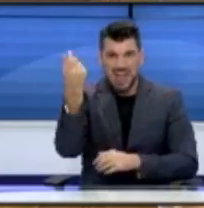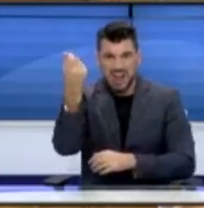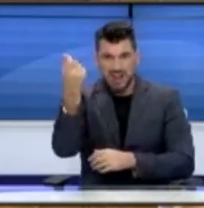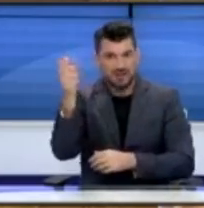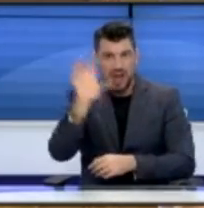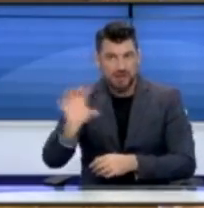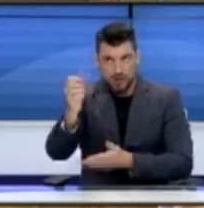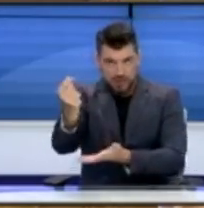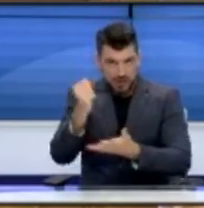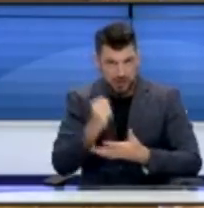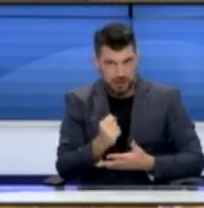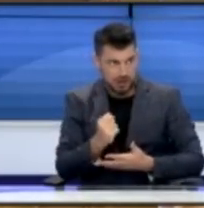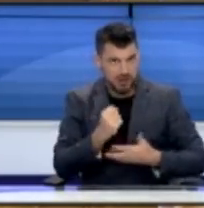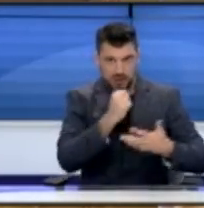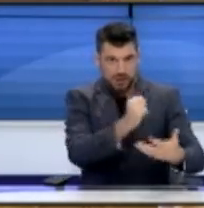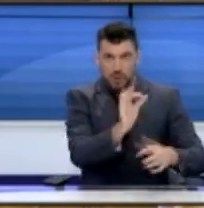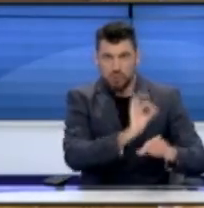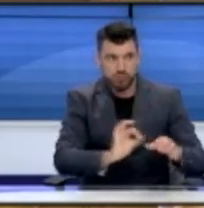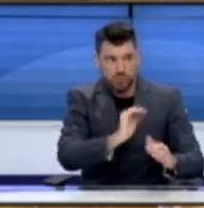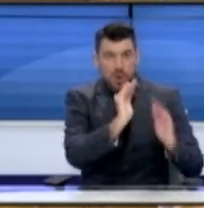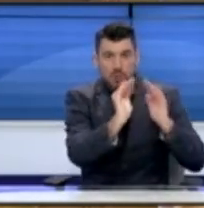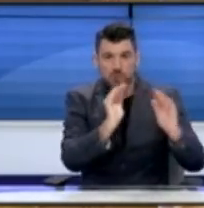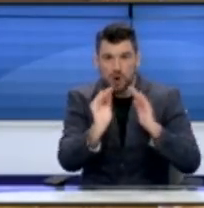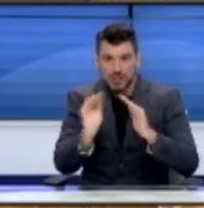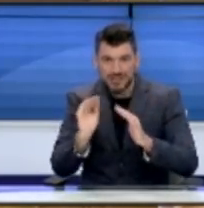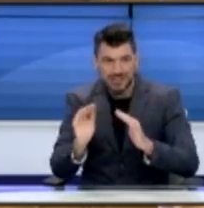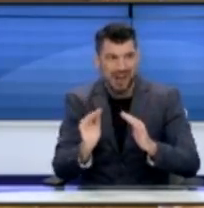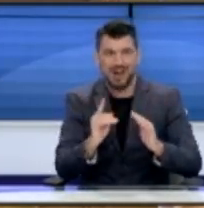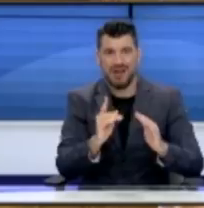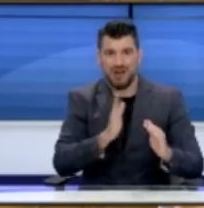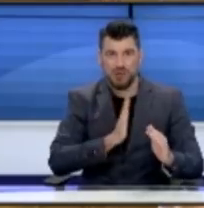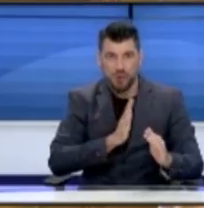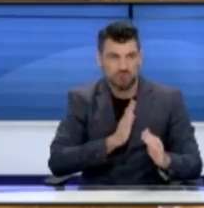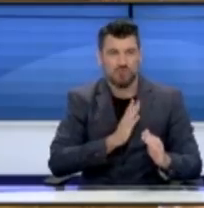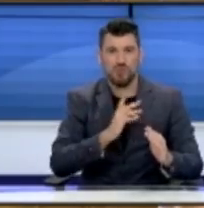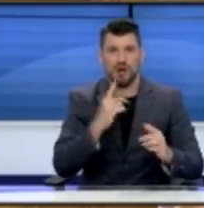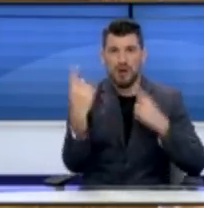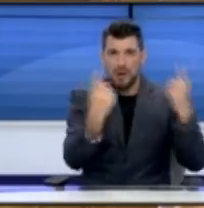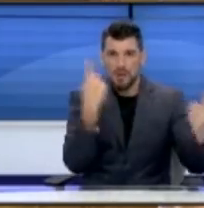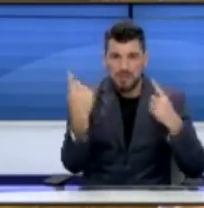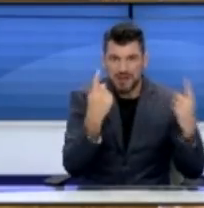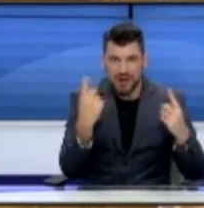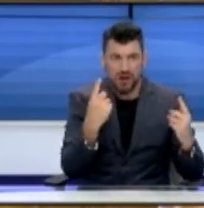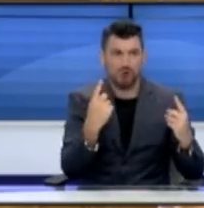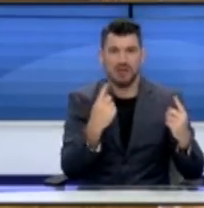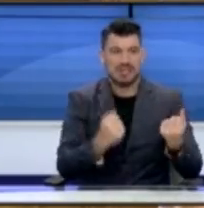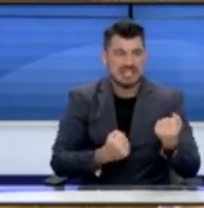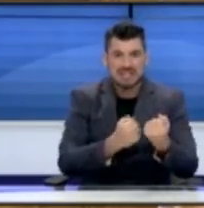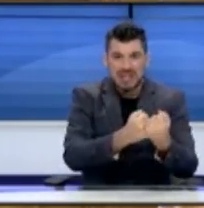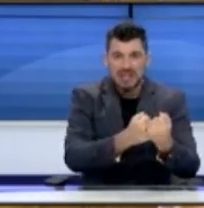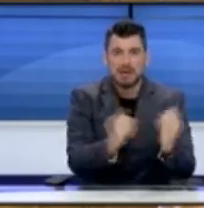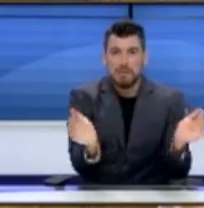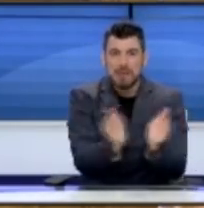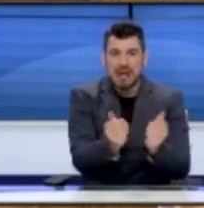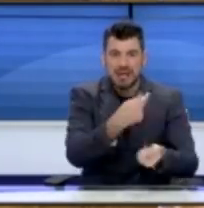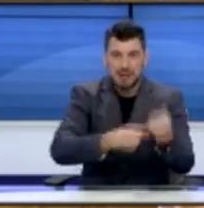ζωτικής σημασίας για την προστασία του λαού από φυσικές καταστροφές. Δεν θα πάει σε στήριξη των μικρών επιχειρηματιών, αλλά